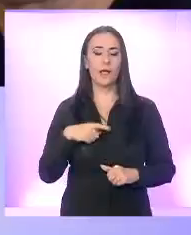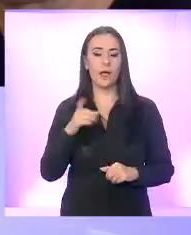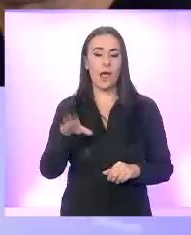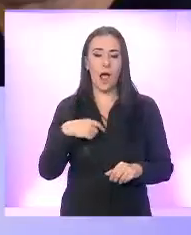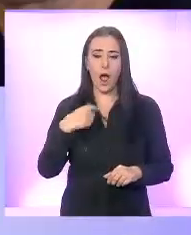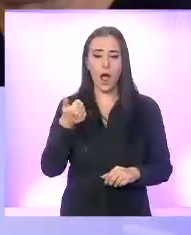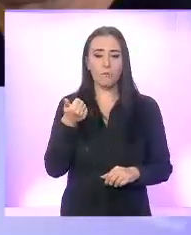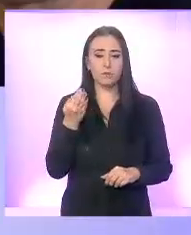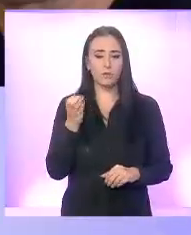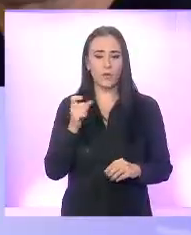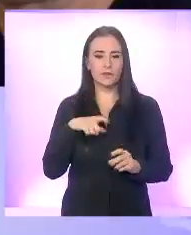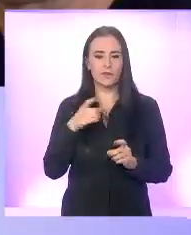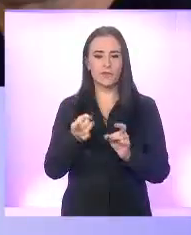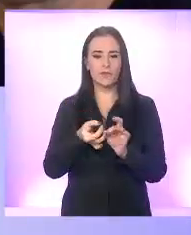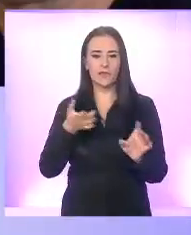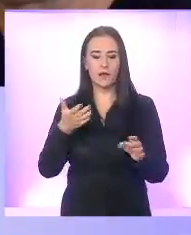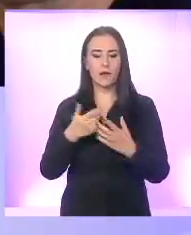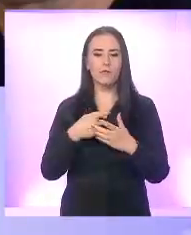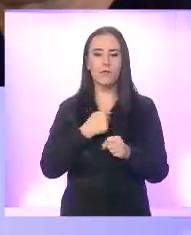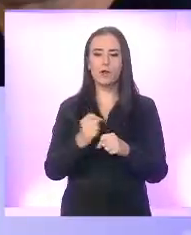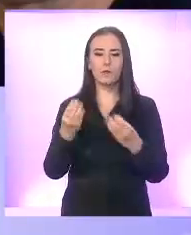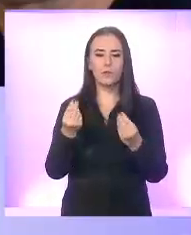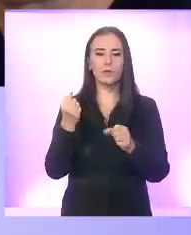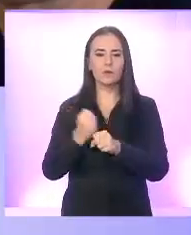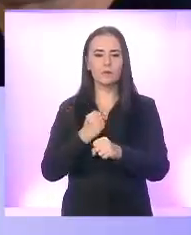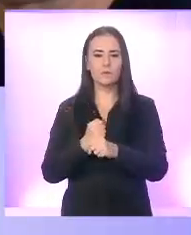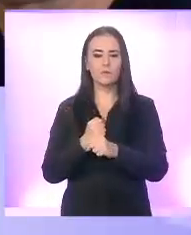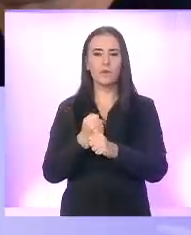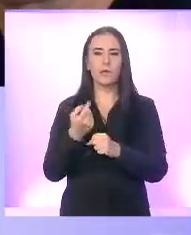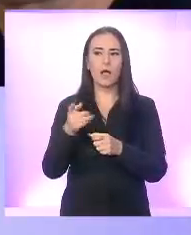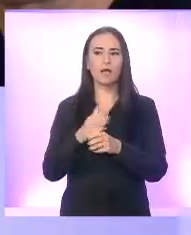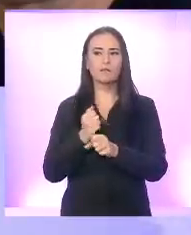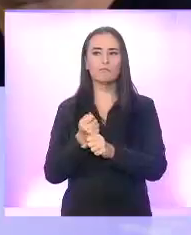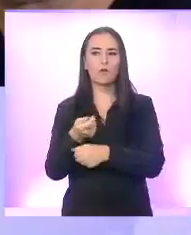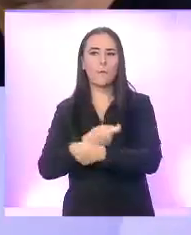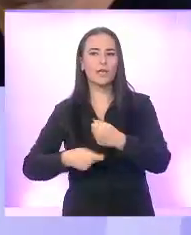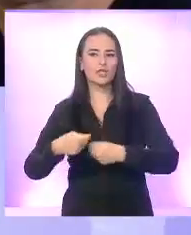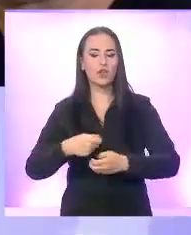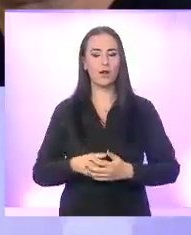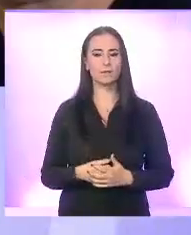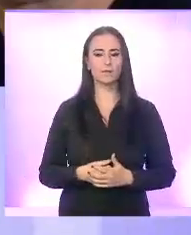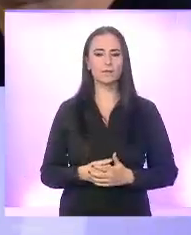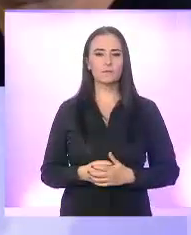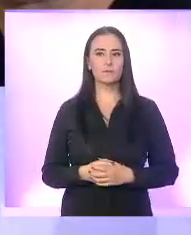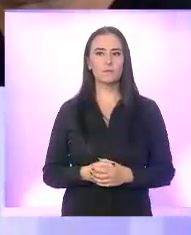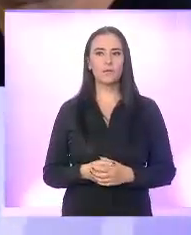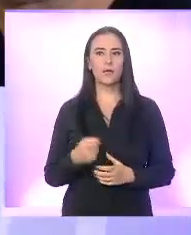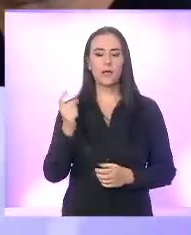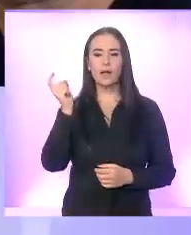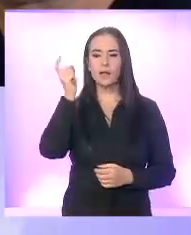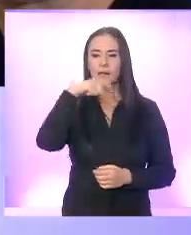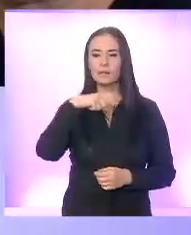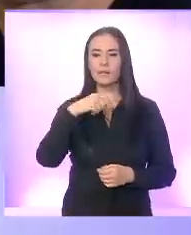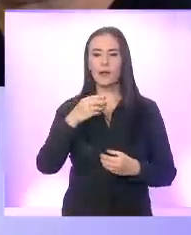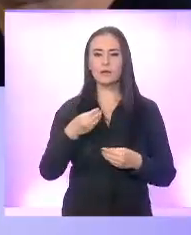Absolut, absolut. Viteza trenurilor este una foarte mică, deci viteza comercială. Deci, nu cea